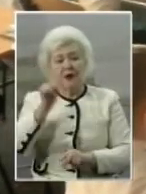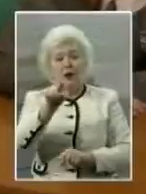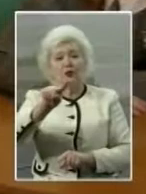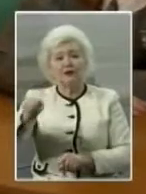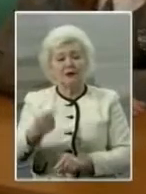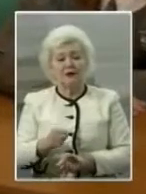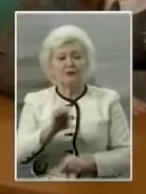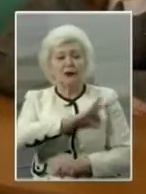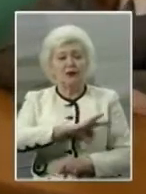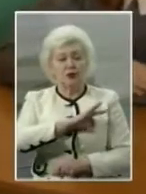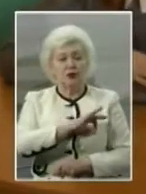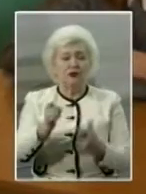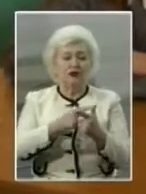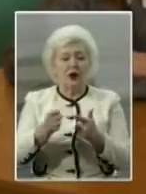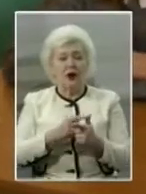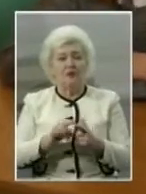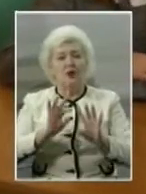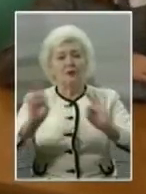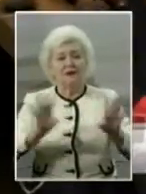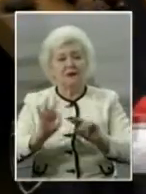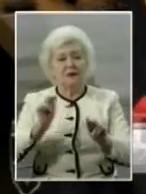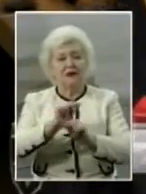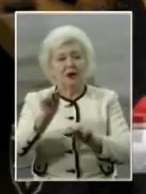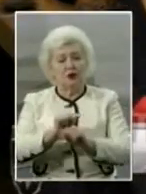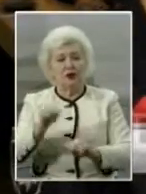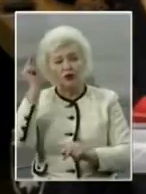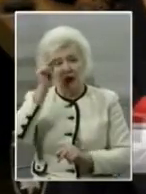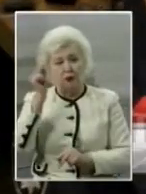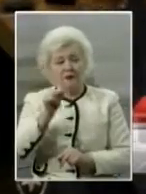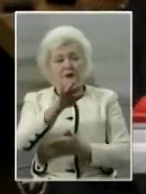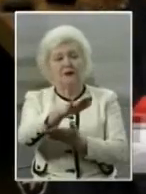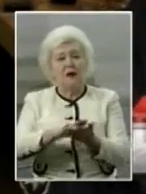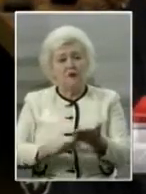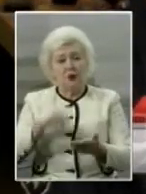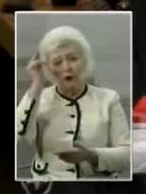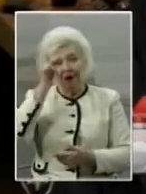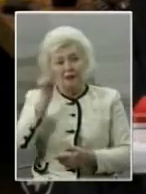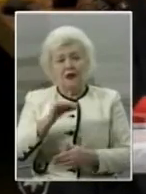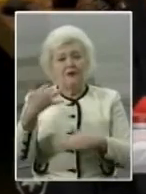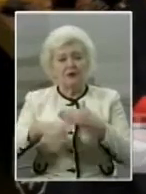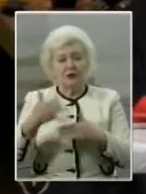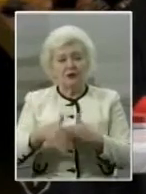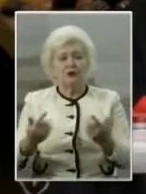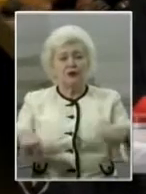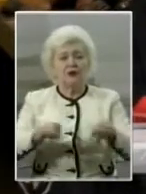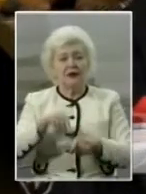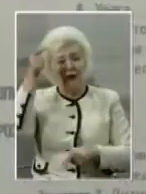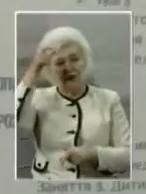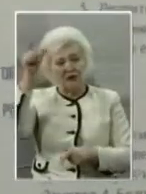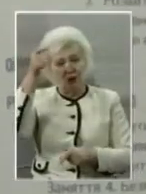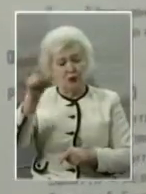– вища юридична або педагогічна освіта. Проходили навчання в Херсоні, так і в Кривому